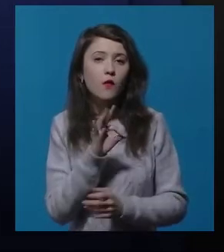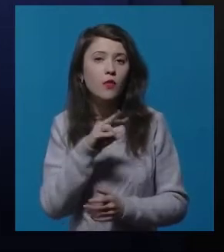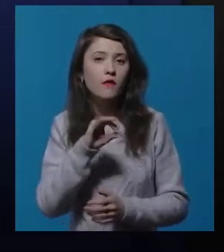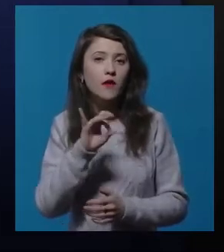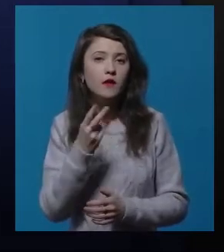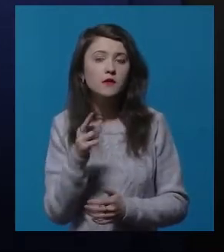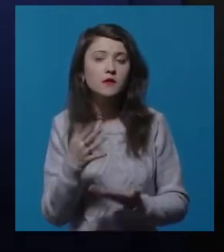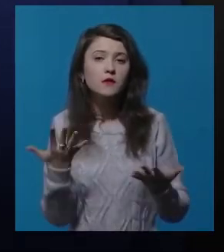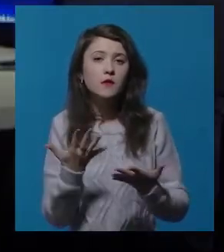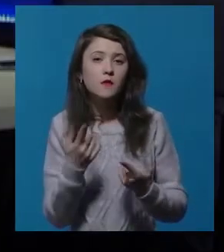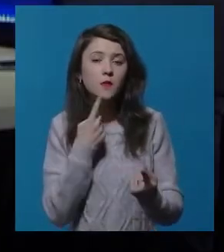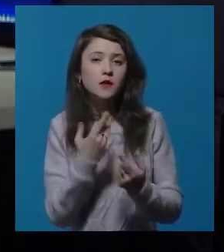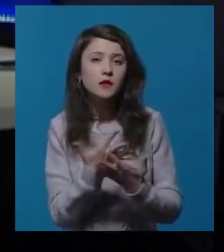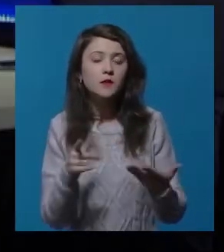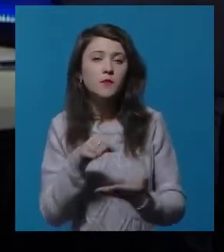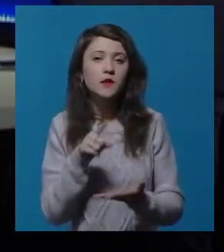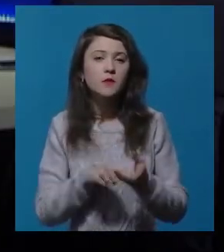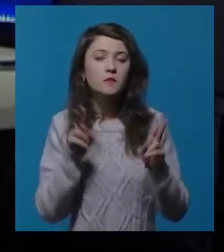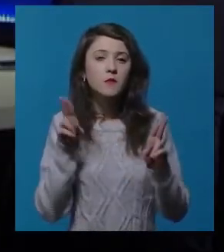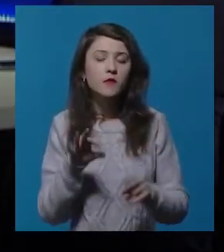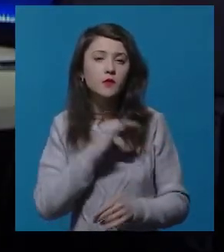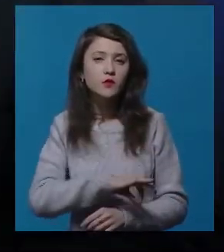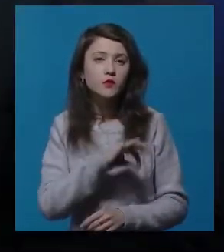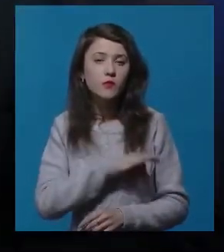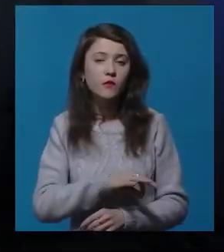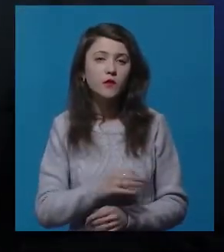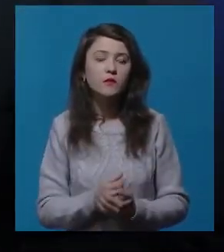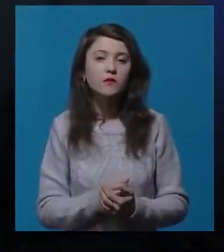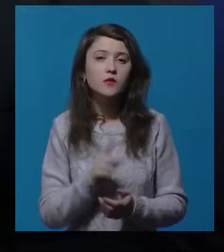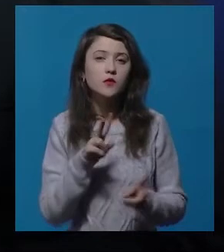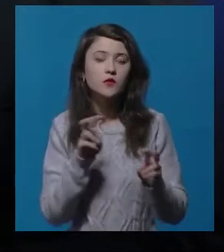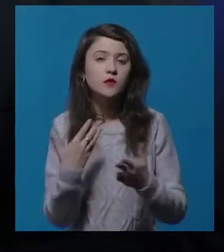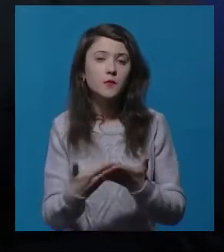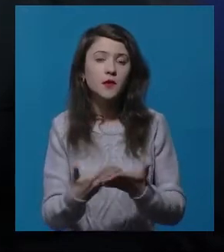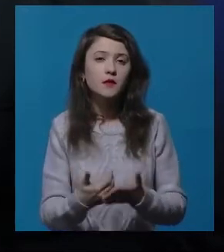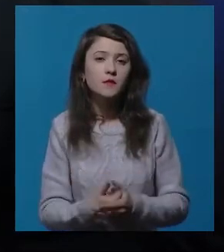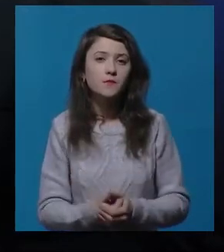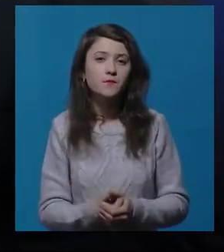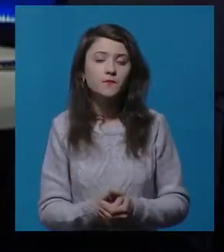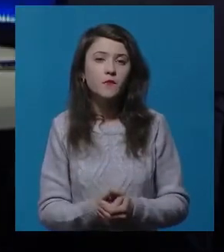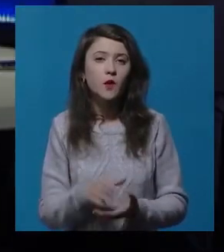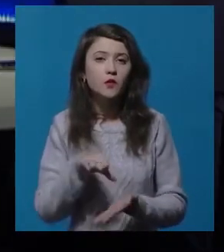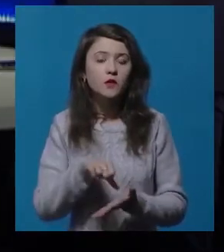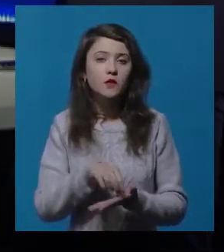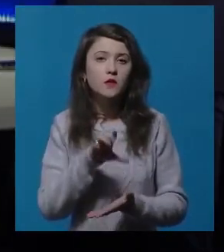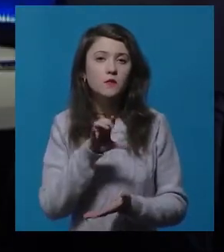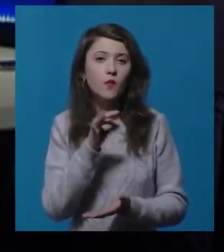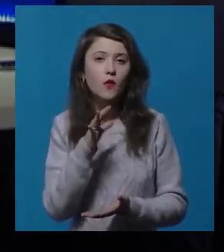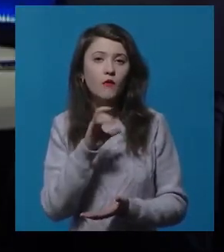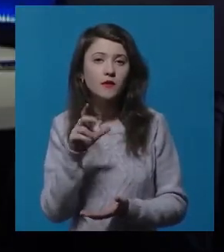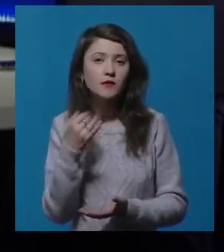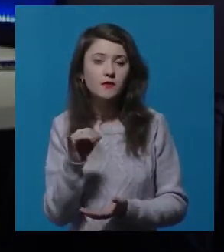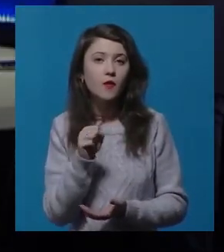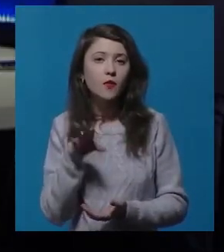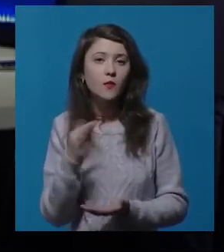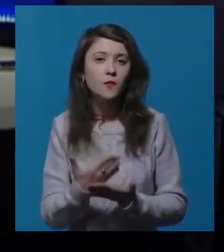різні питання правозастосування норм права в Україні, що стосується, наприклад, учасників бойових дій. От нещодавно я брав участь